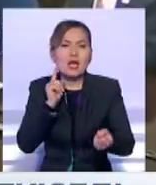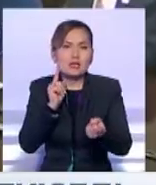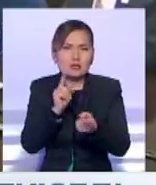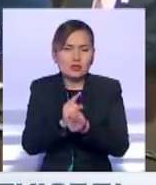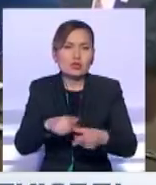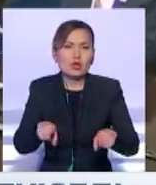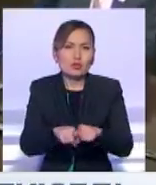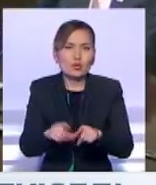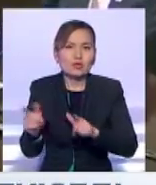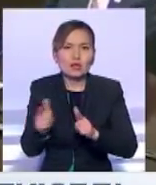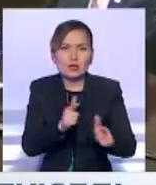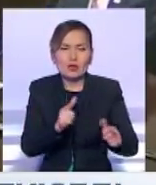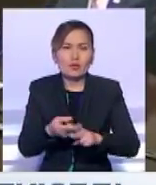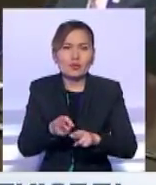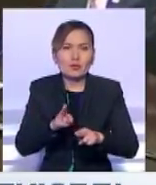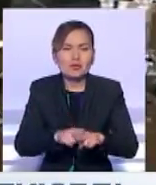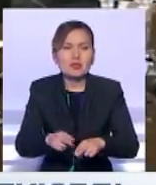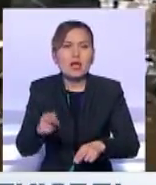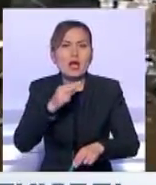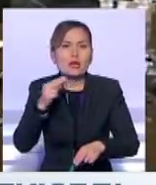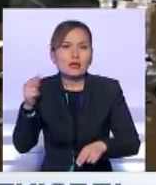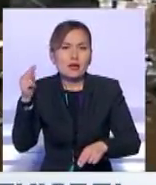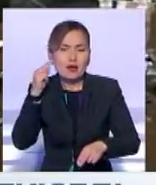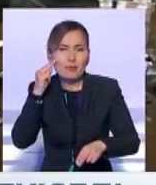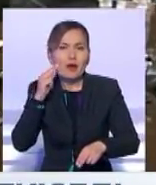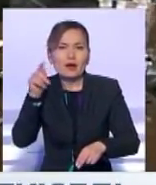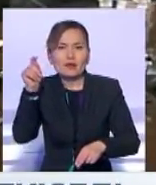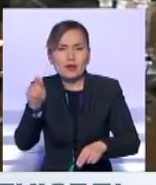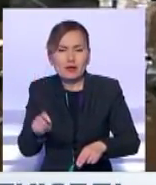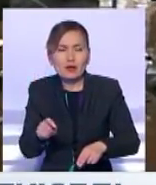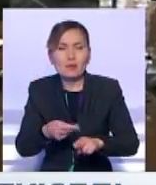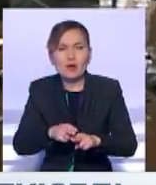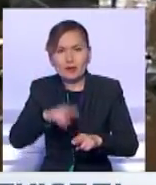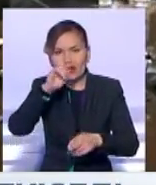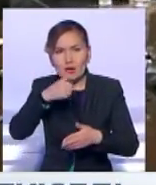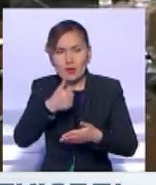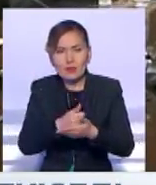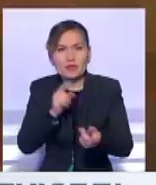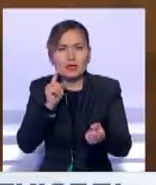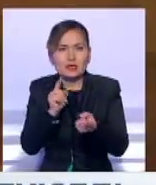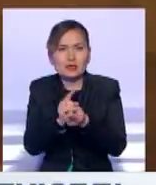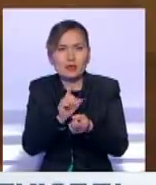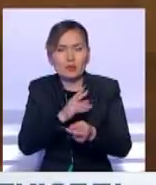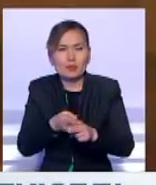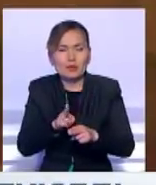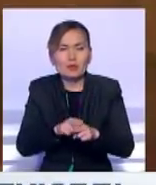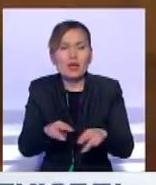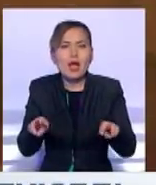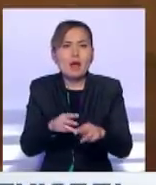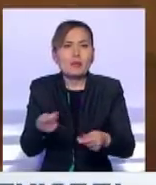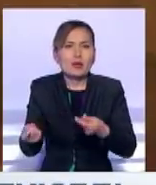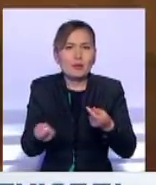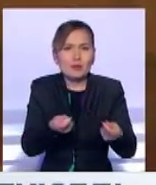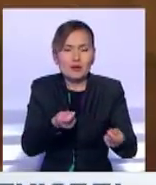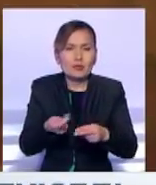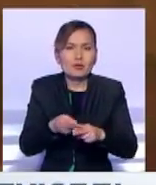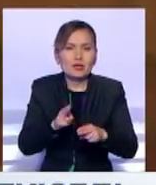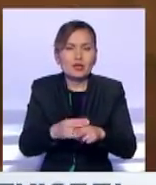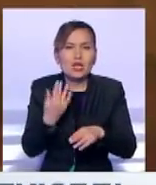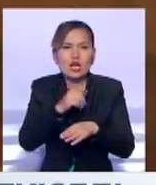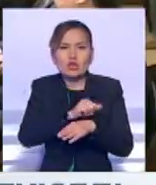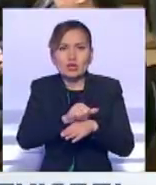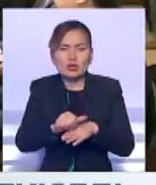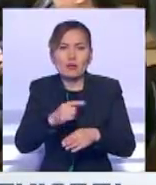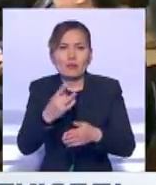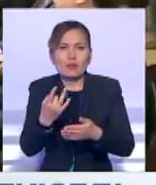екенін жеткізді. Ол бірер күн бұрын Бейжіңге келіп Қытай басшысы Си Цзиньпинмен кездескен. Бұл оның билікке келгелі бері шетелге